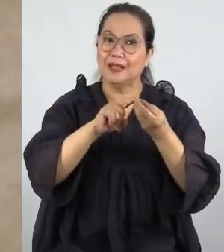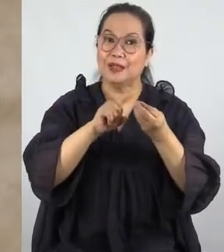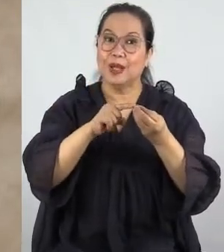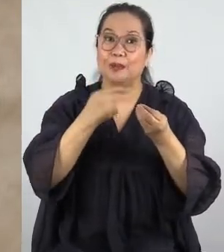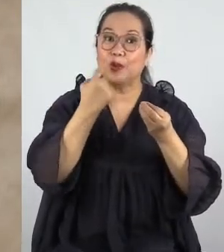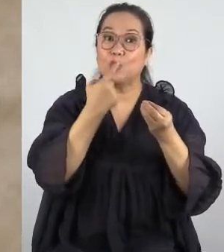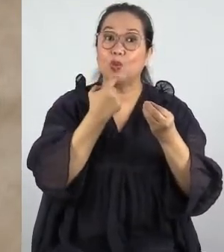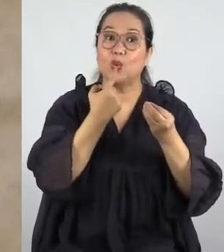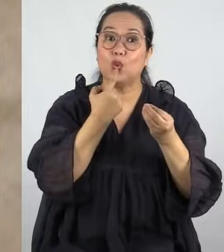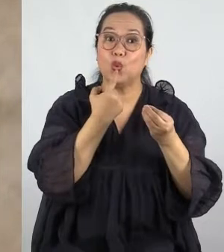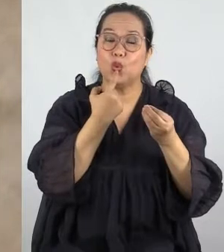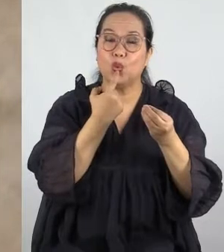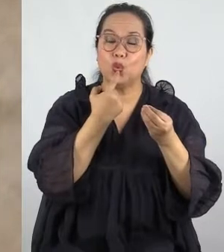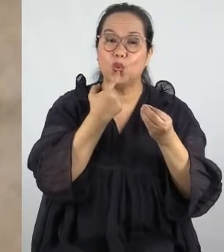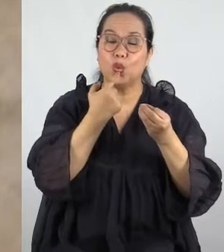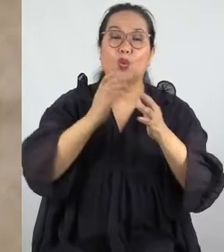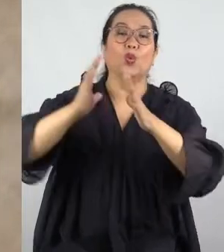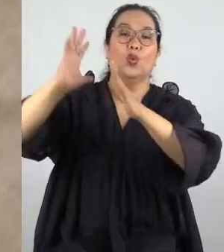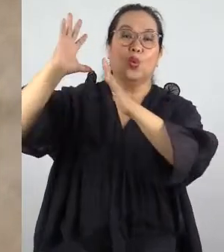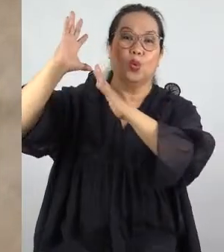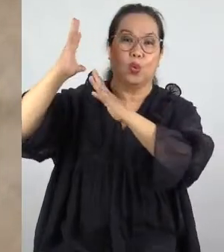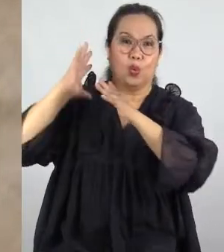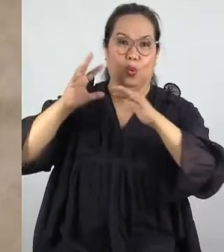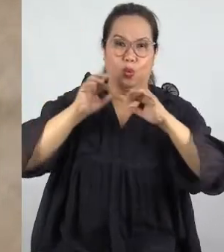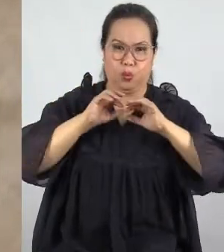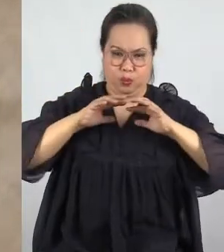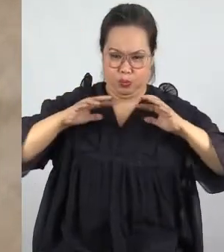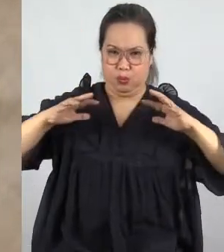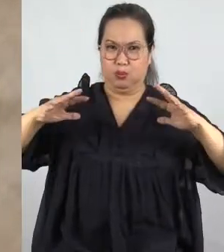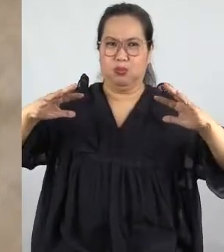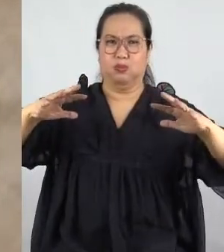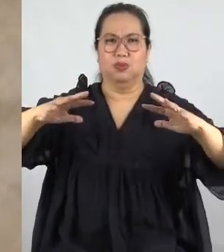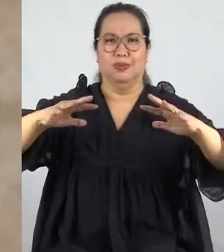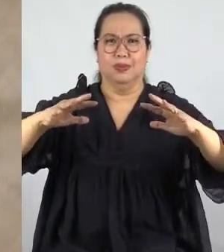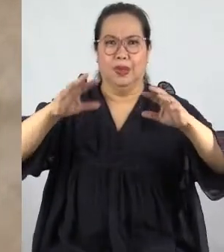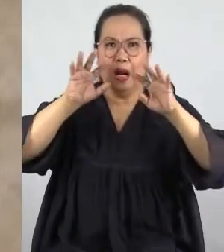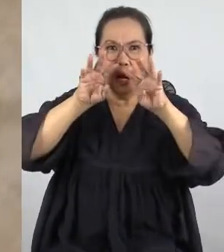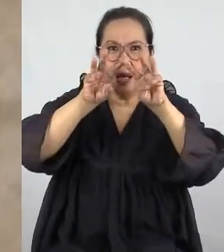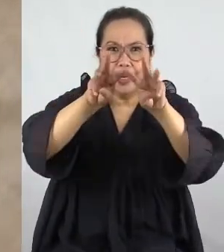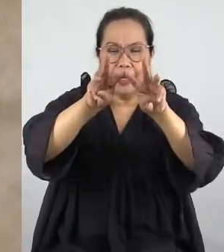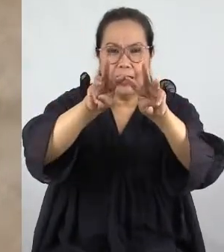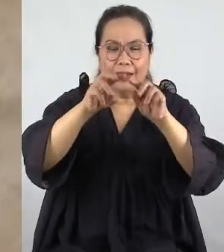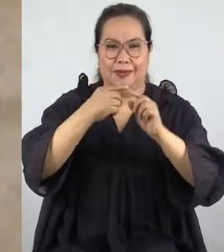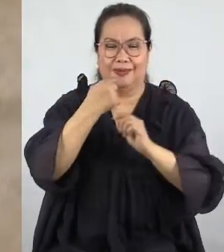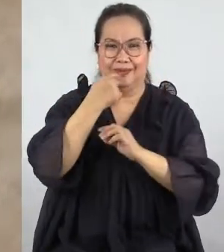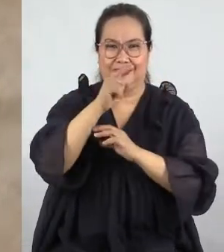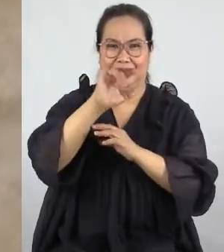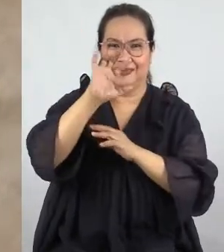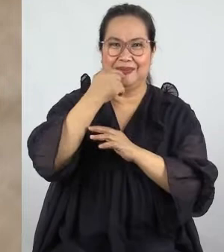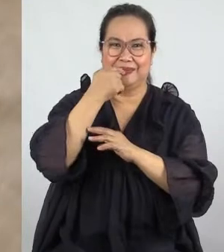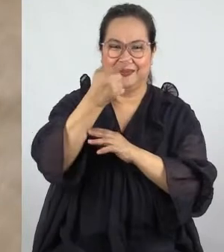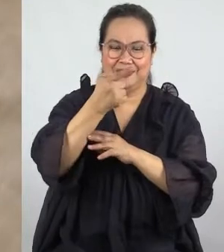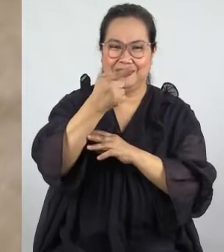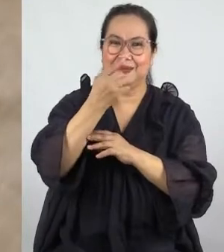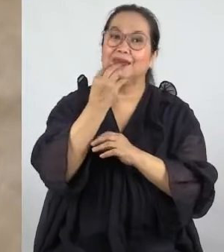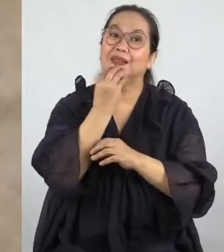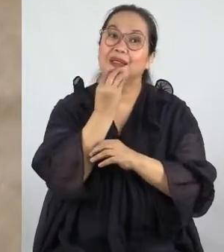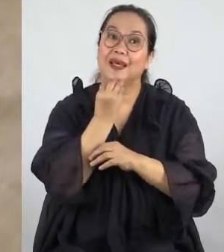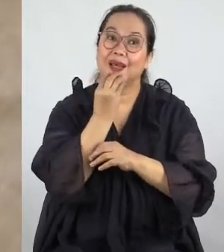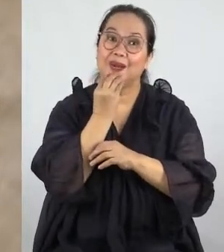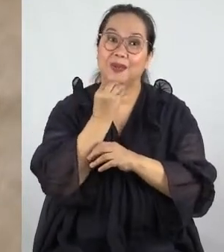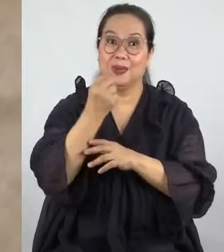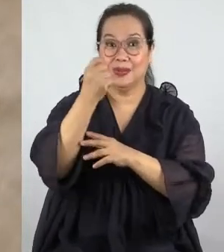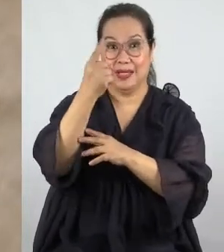dito ay yung mga great cloud of witnesses. Sila po, yung binanggit niya sa Hebrews